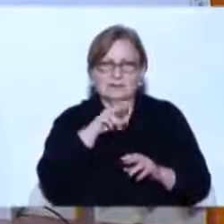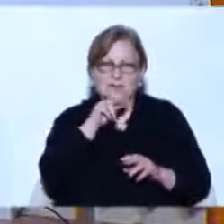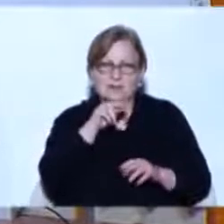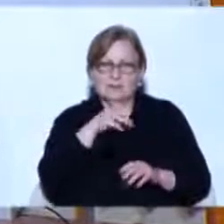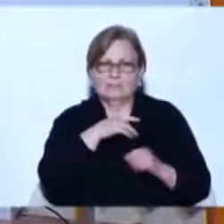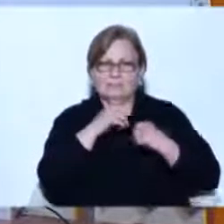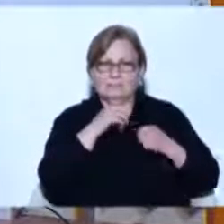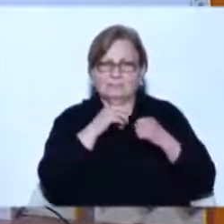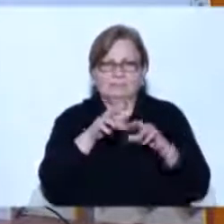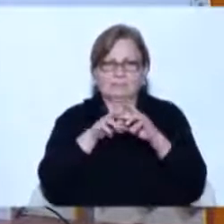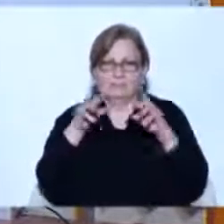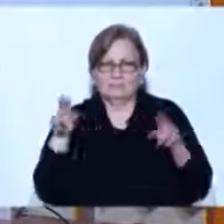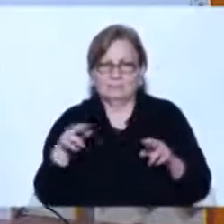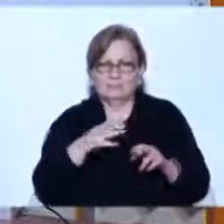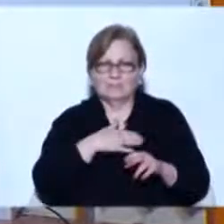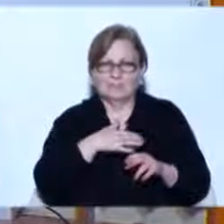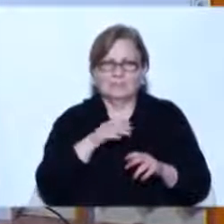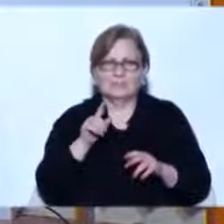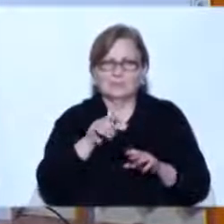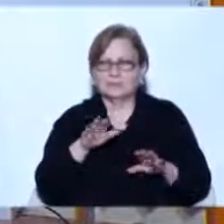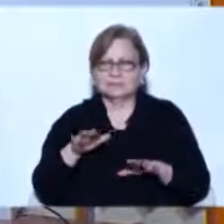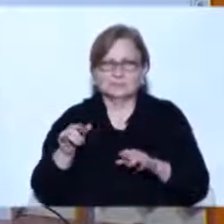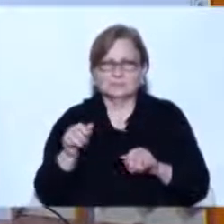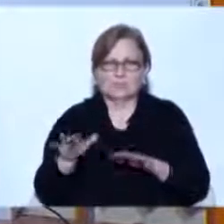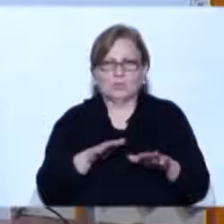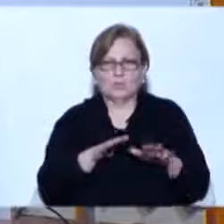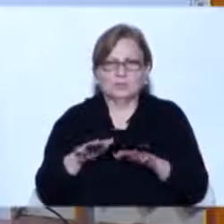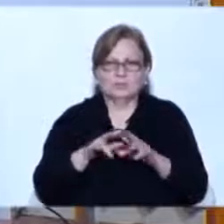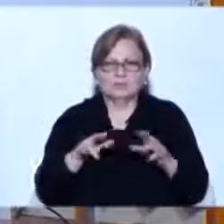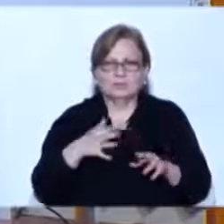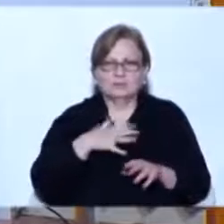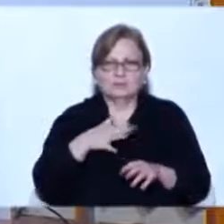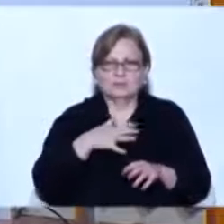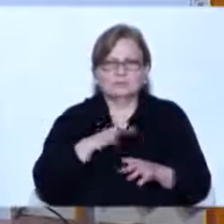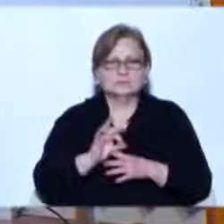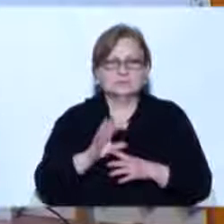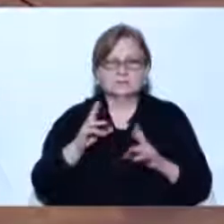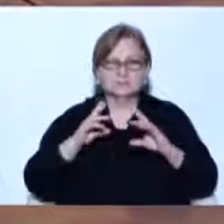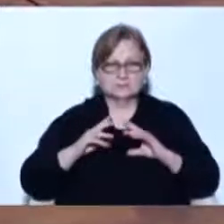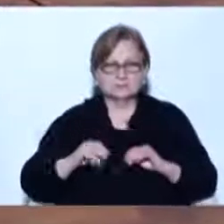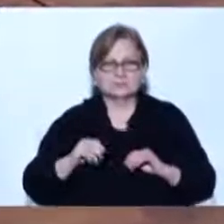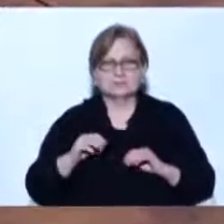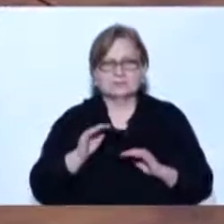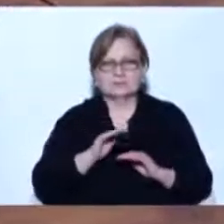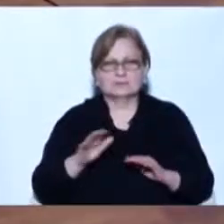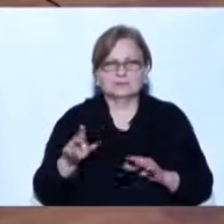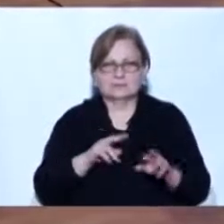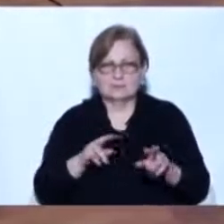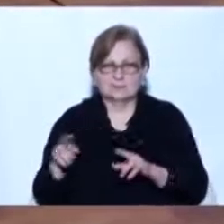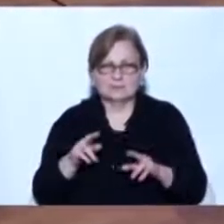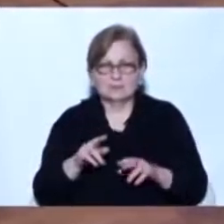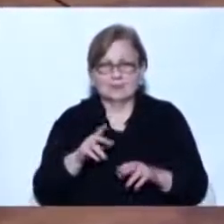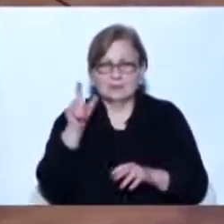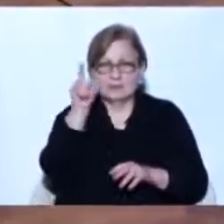არის, რომ თანაბრად მოძრაობს რაღაც. ჩვენი სულ თქვათ თუ არ ვნერვიულობთ, რიტმულია. და